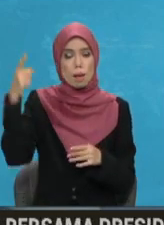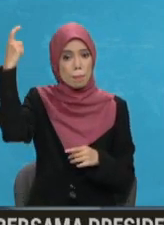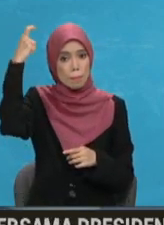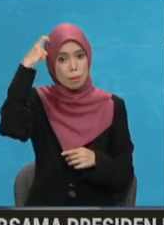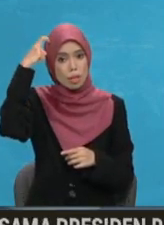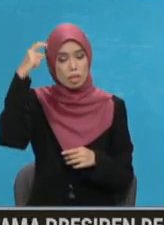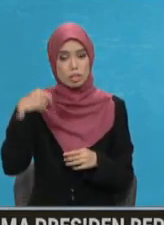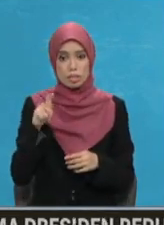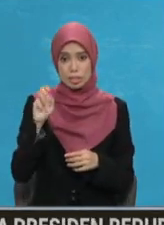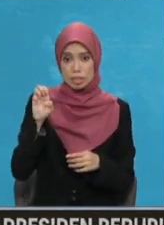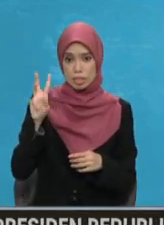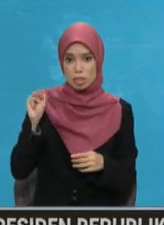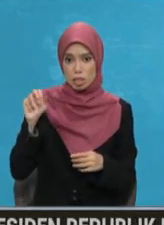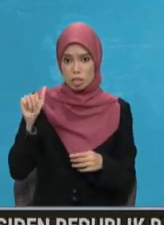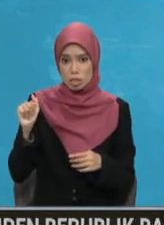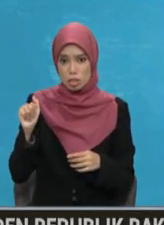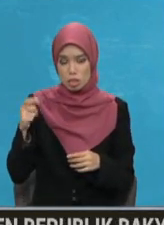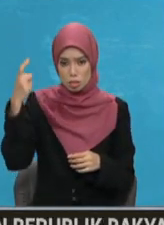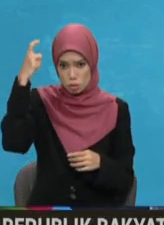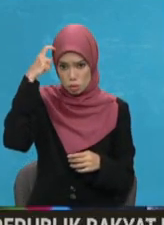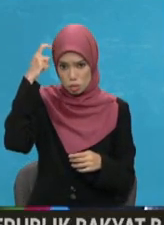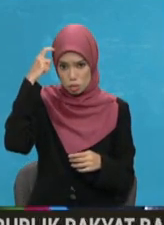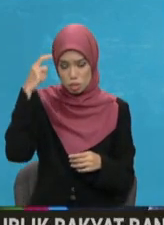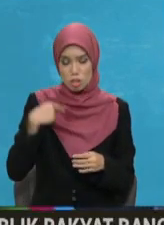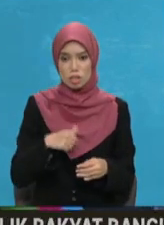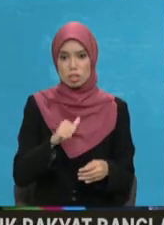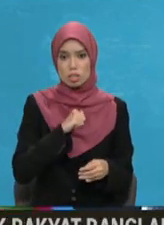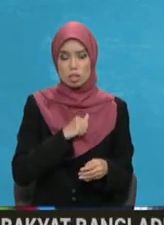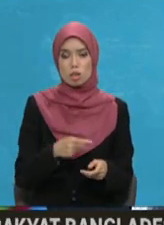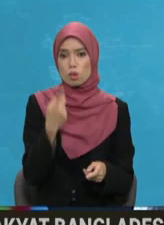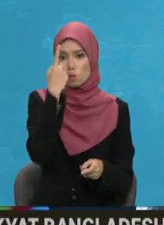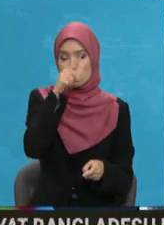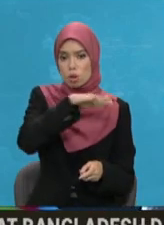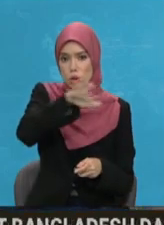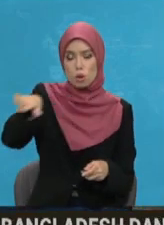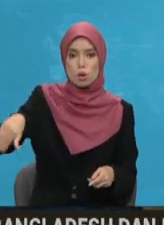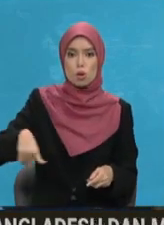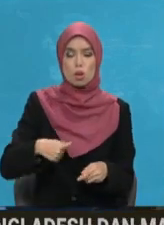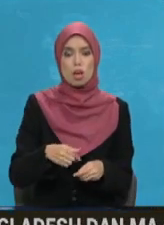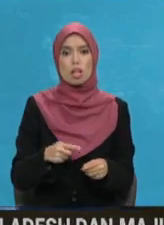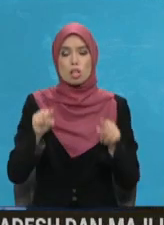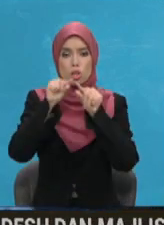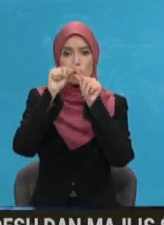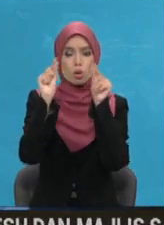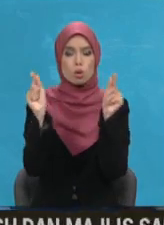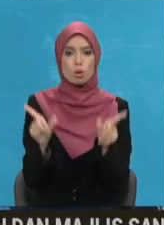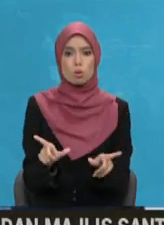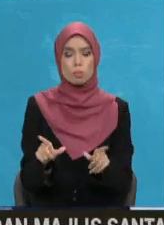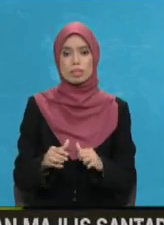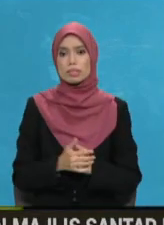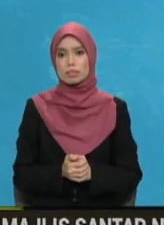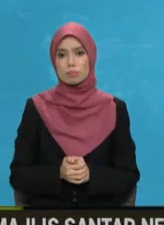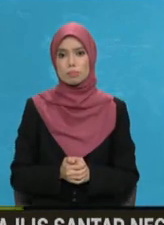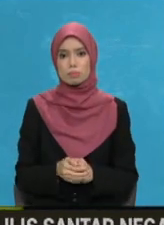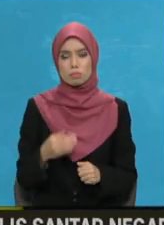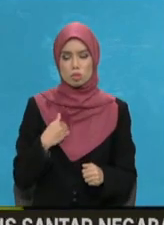membawa tema jadikan kesehatan mental dan kesejahteraan diri untuk semua keutamaan Global Kementerian Kesehatan dalam para